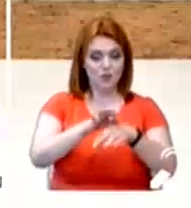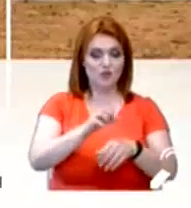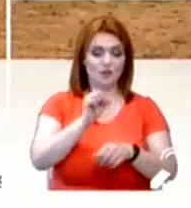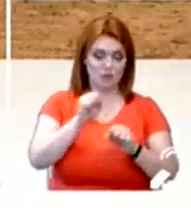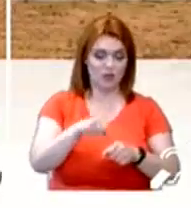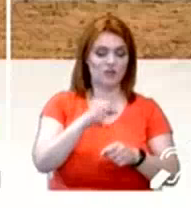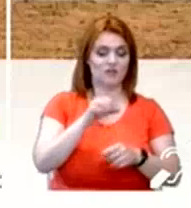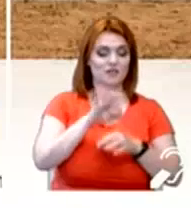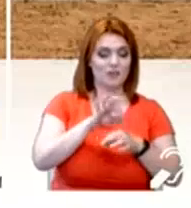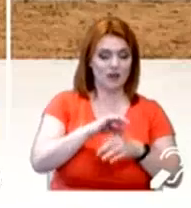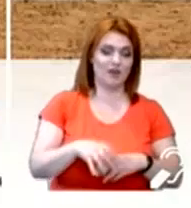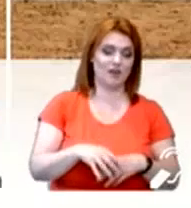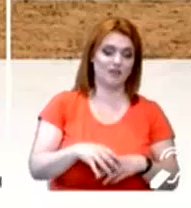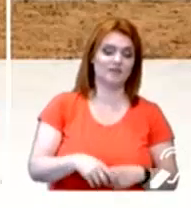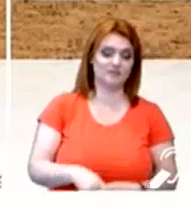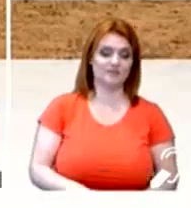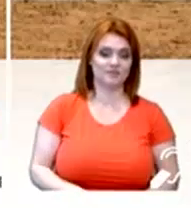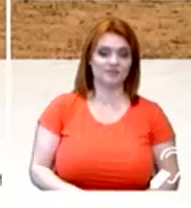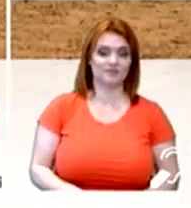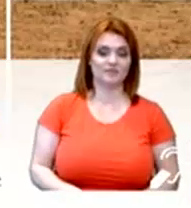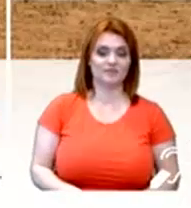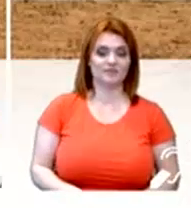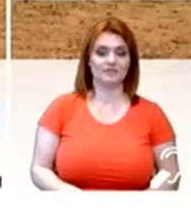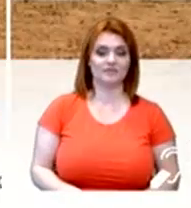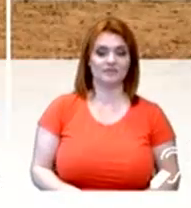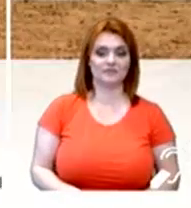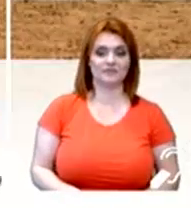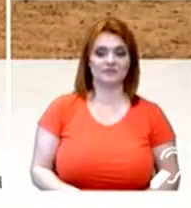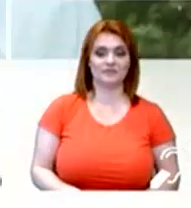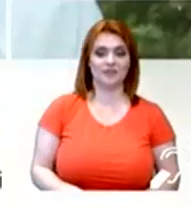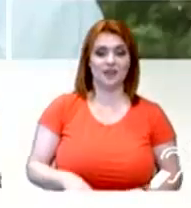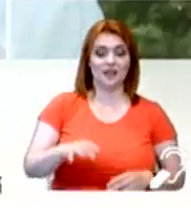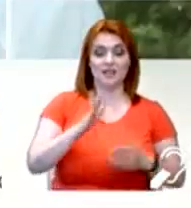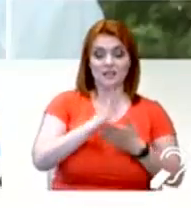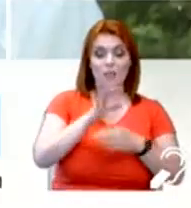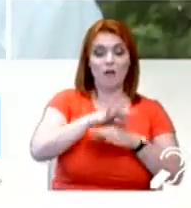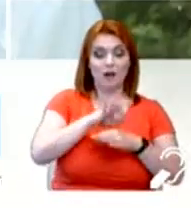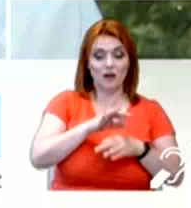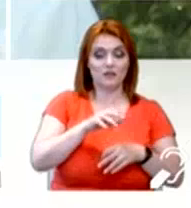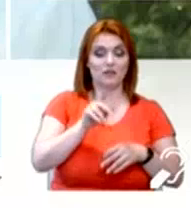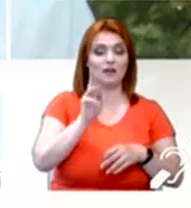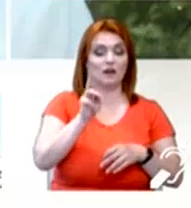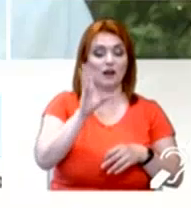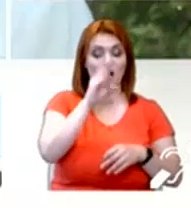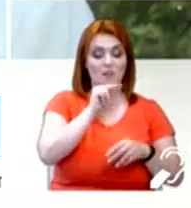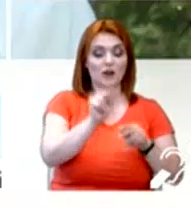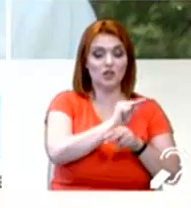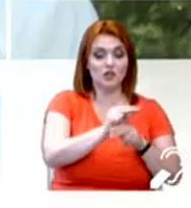da, maladii date tratează numai în condiții de staționar. Dacă o